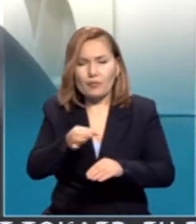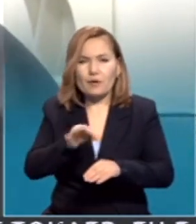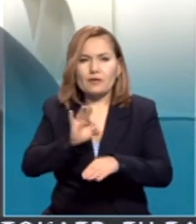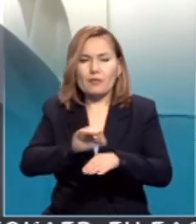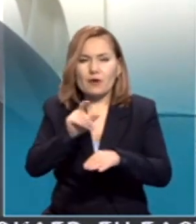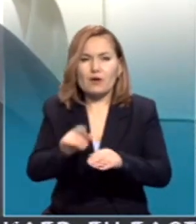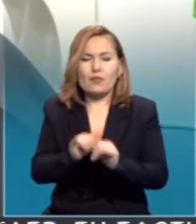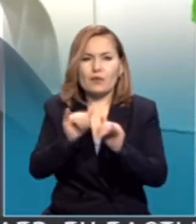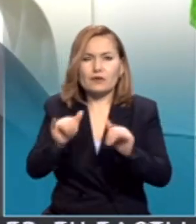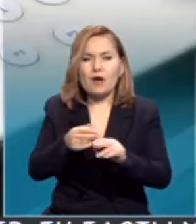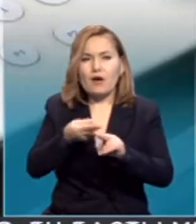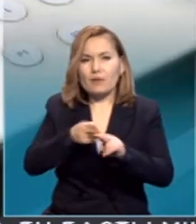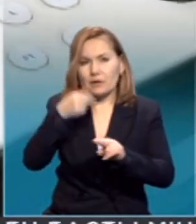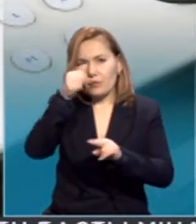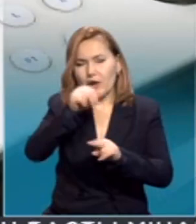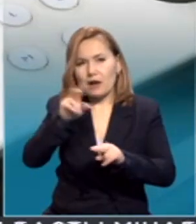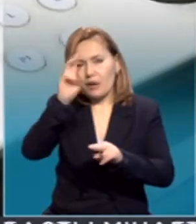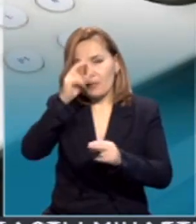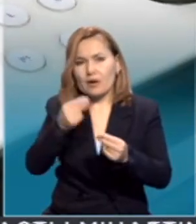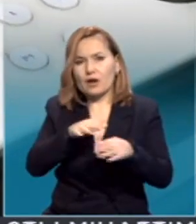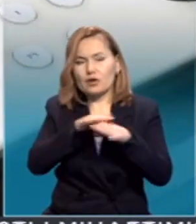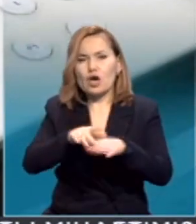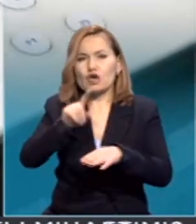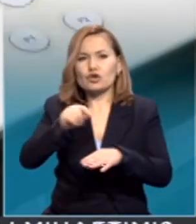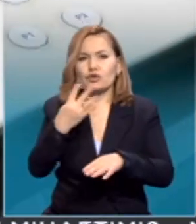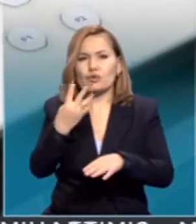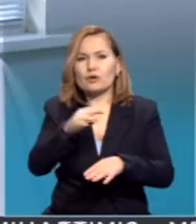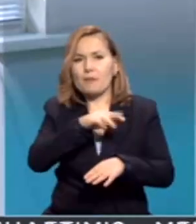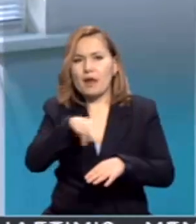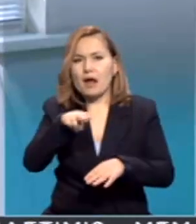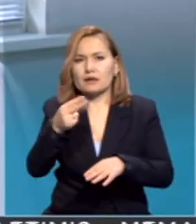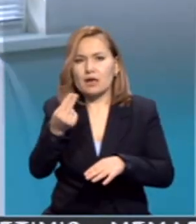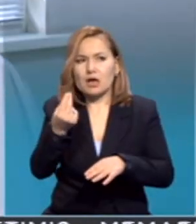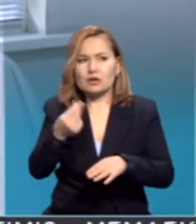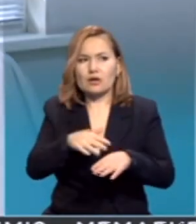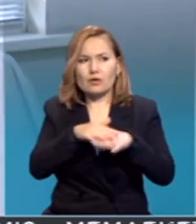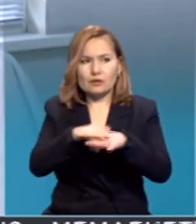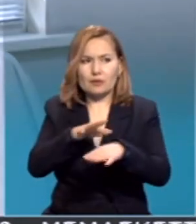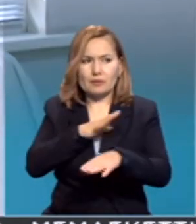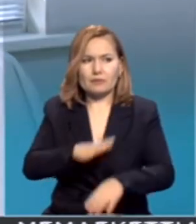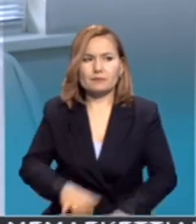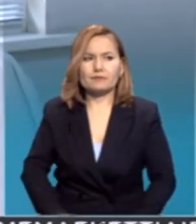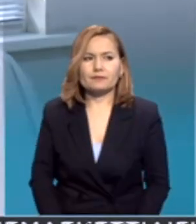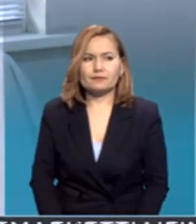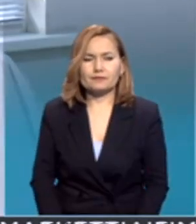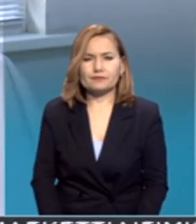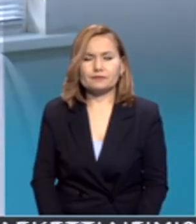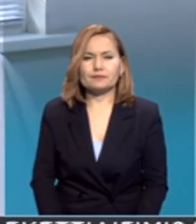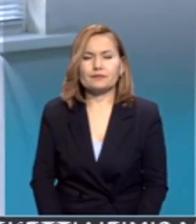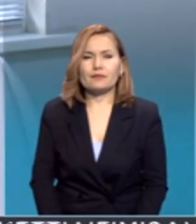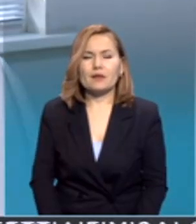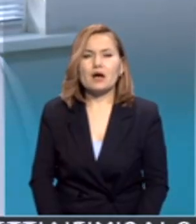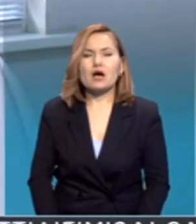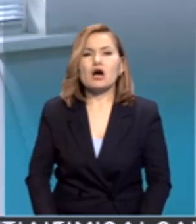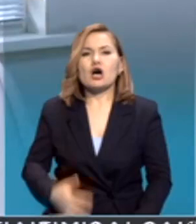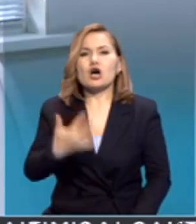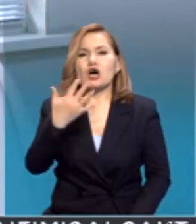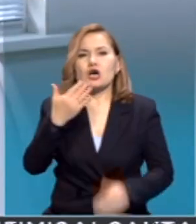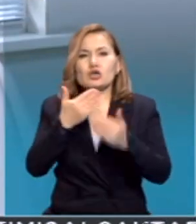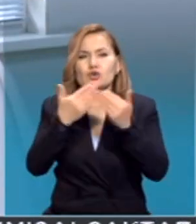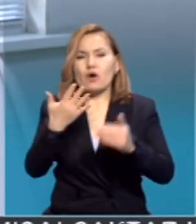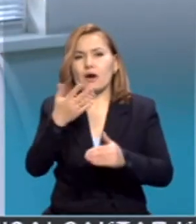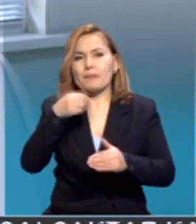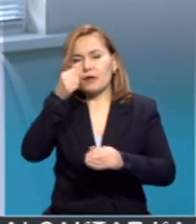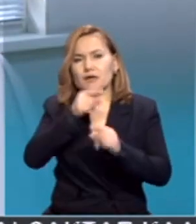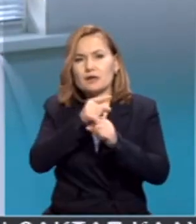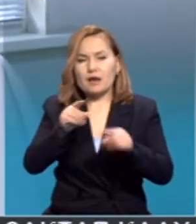қатерлі ісікпен күреске мемлекеттік бюджеттен 104 миллиард теңге бөлінді. Снизилась смертность у нас на 9%. Соңғы 5 жылда қатерлі